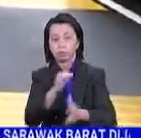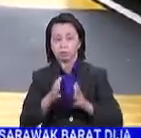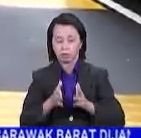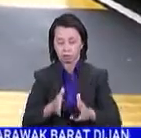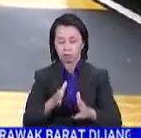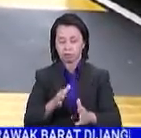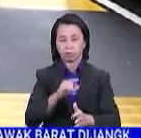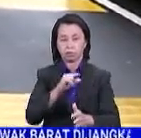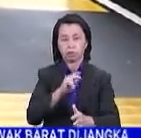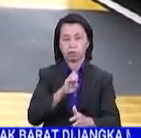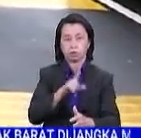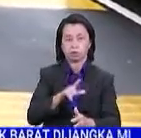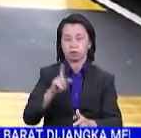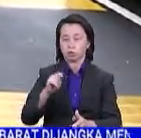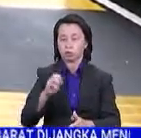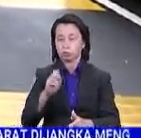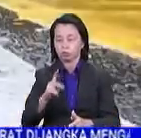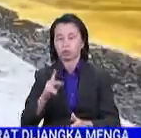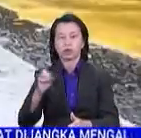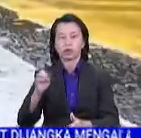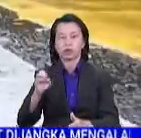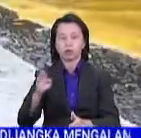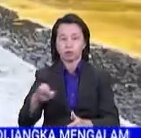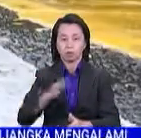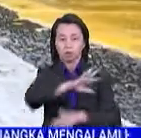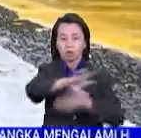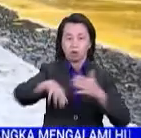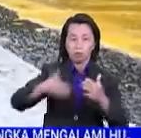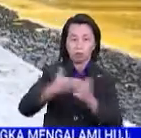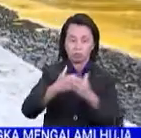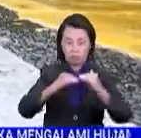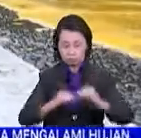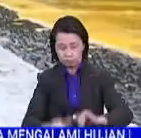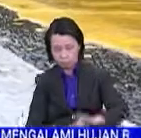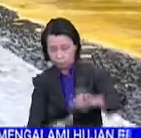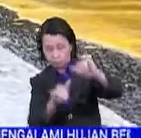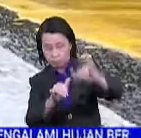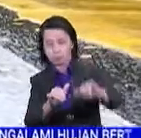Jalan SK Gual Tok Deh. Kesemua sungai utama kini berada paras normal.